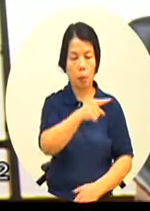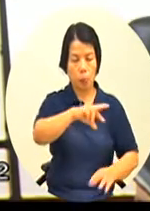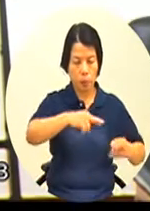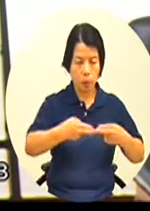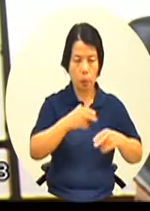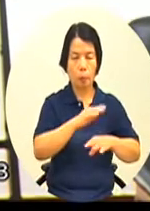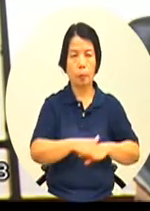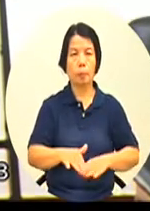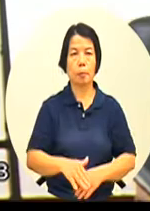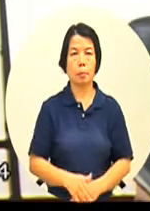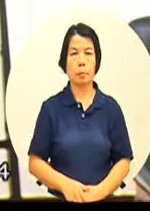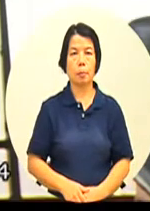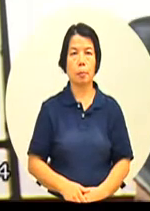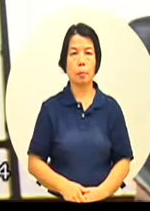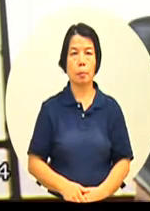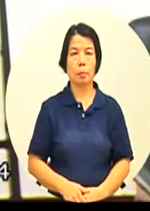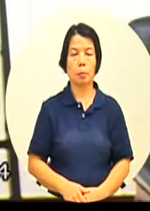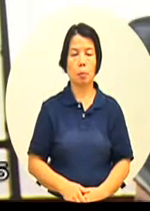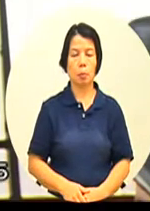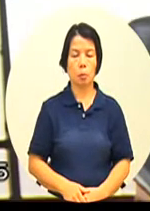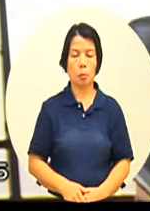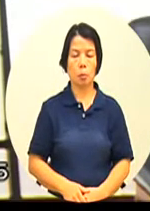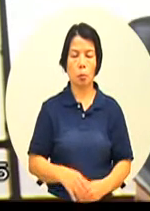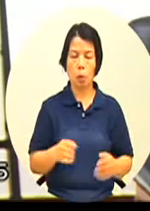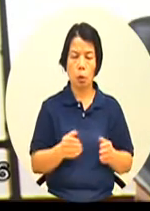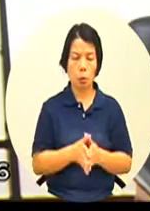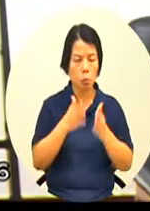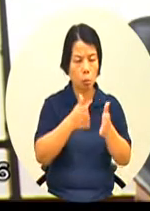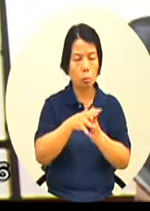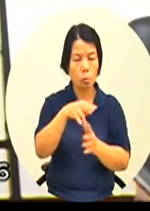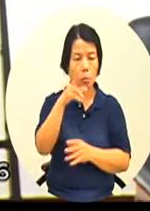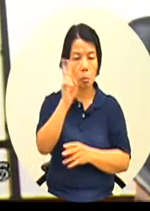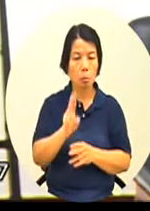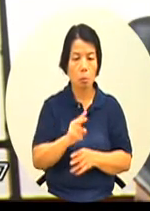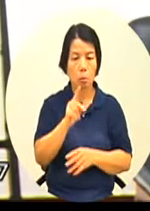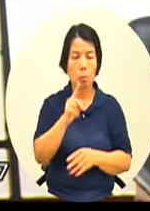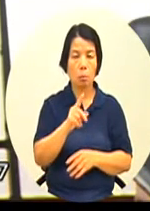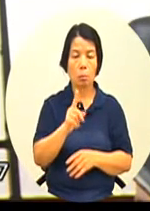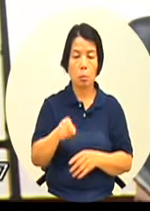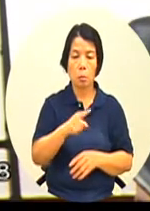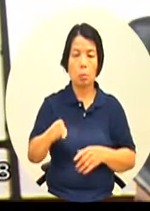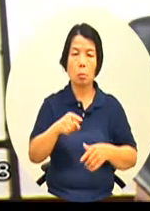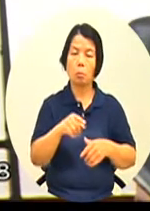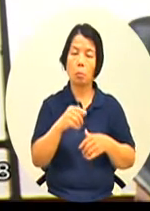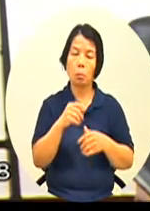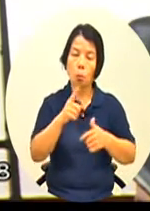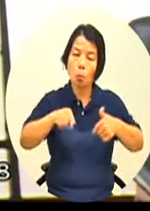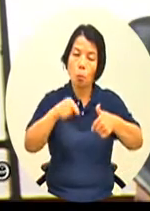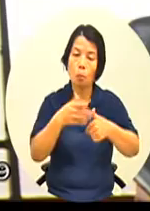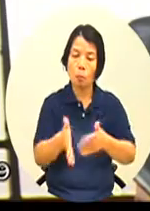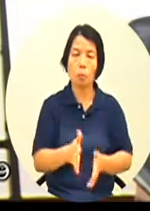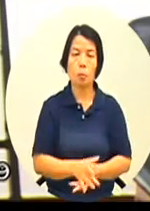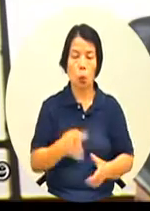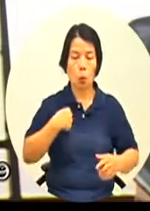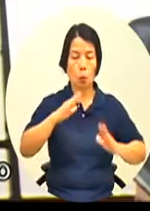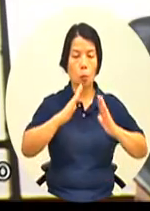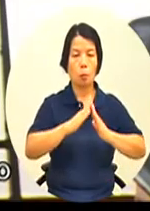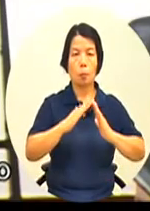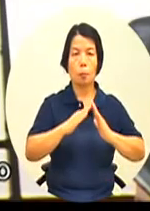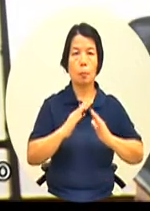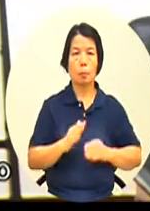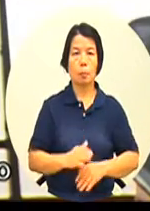这也不单纯只是电子化，但是如果单就电子化这边哈，比如说我这个房子如果是